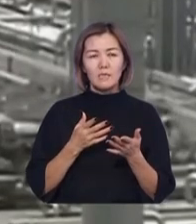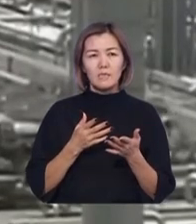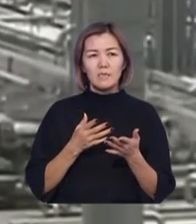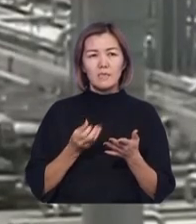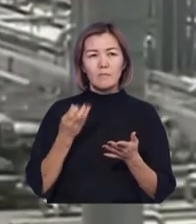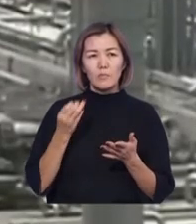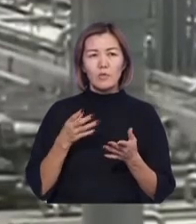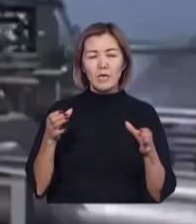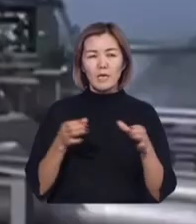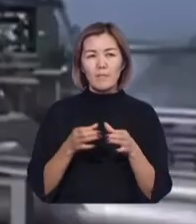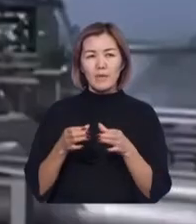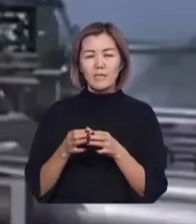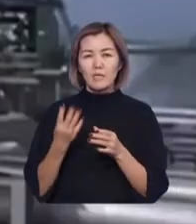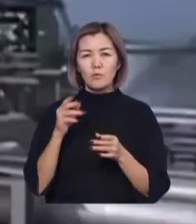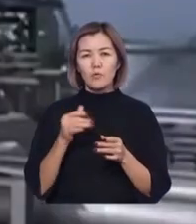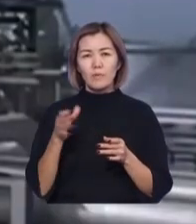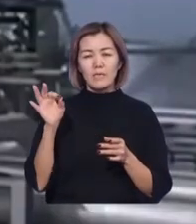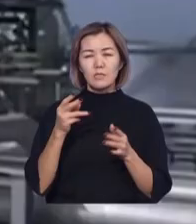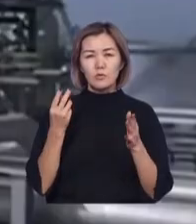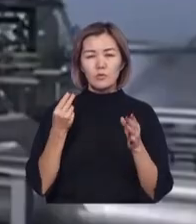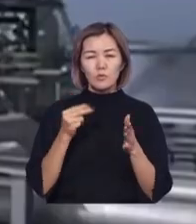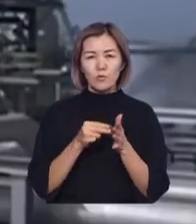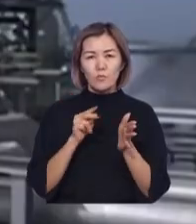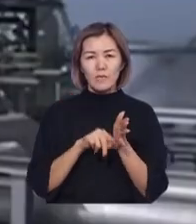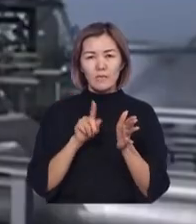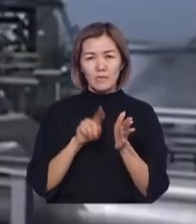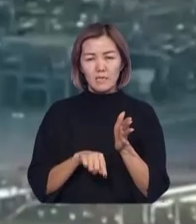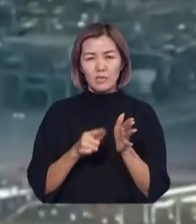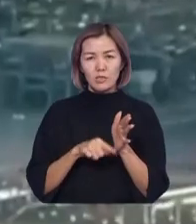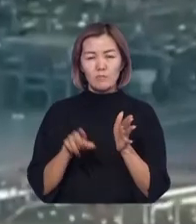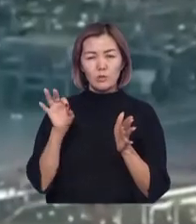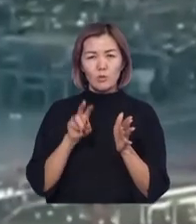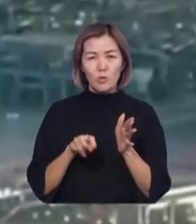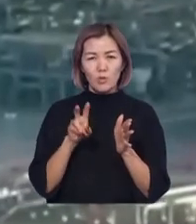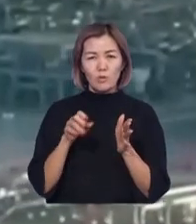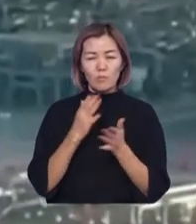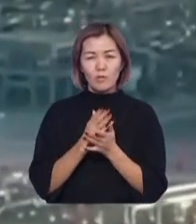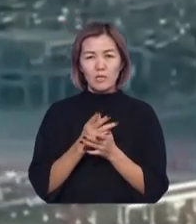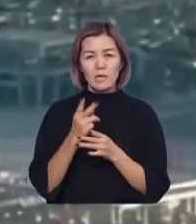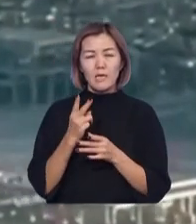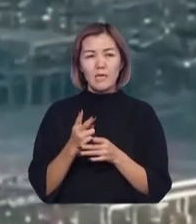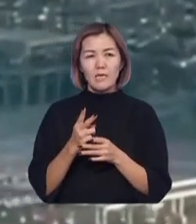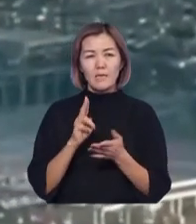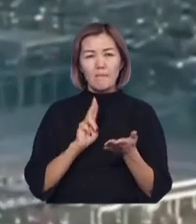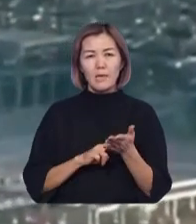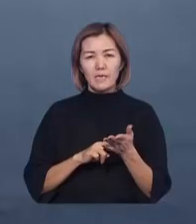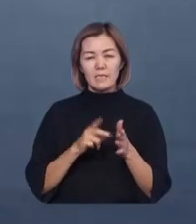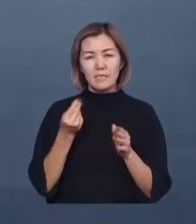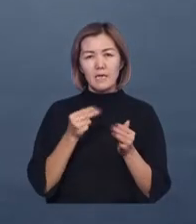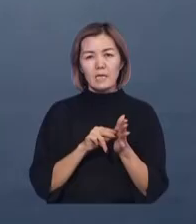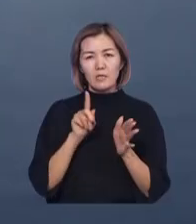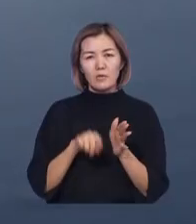мұнай фьючерстерінің бағасы 4% төмендеп, бареліне $70 шықты. Мұнайдың екі маркасының да арзандауына таяу